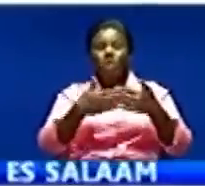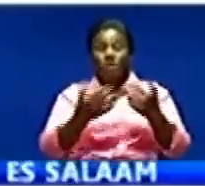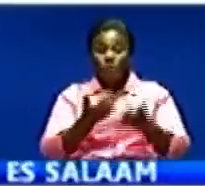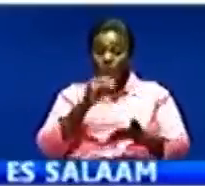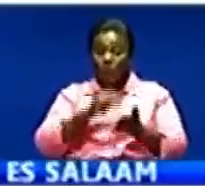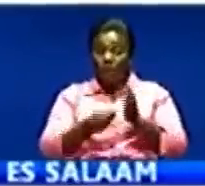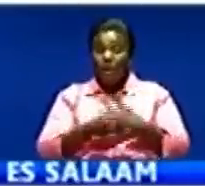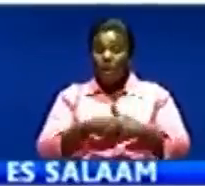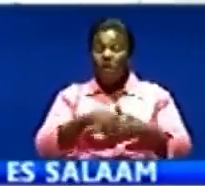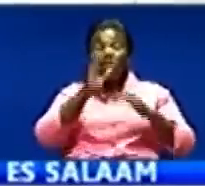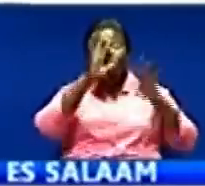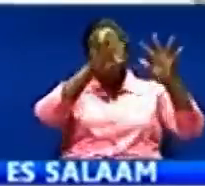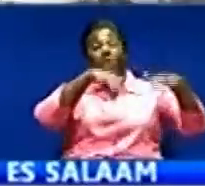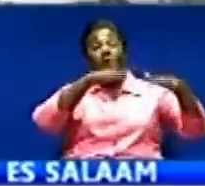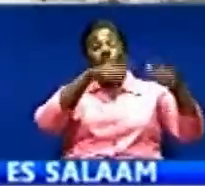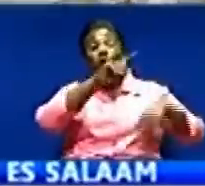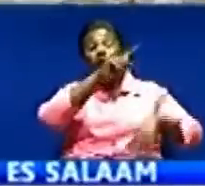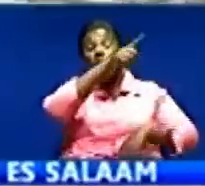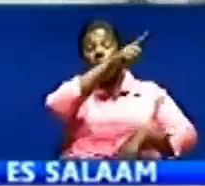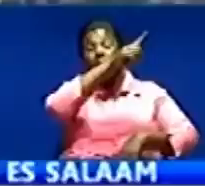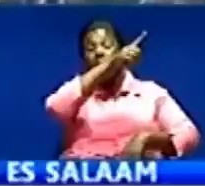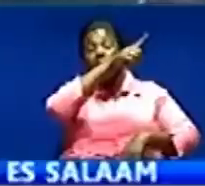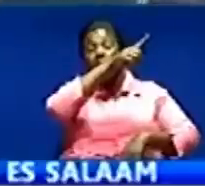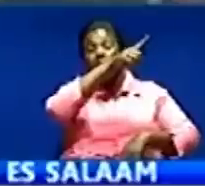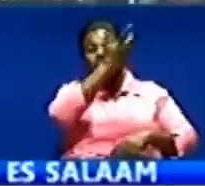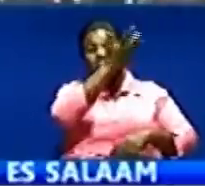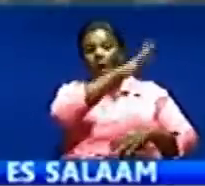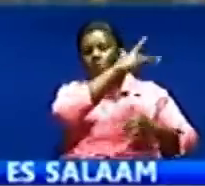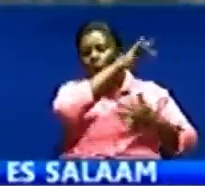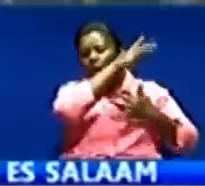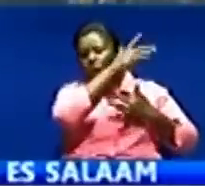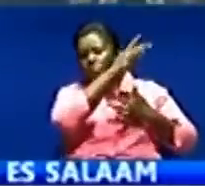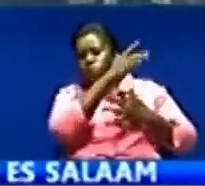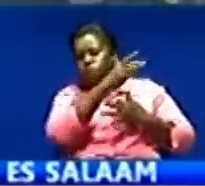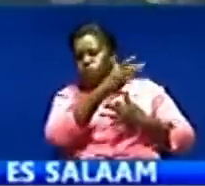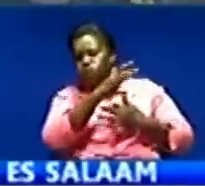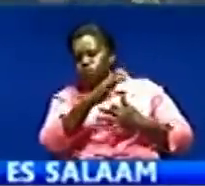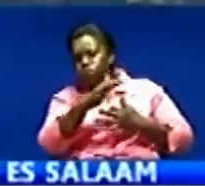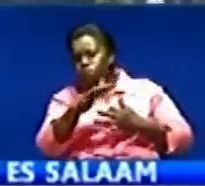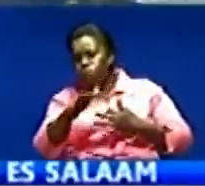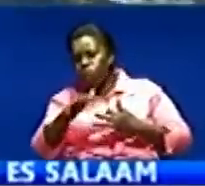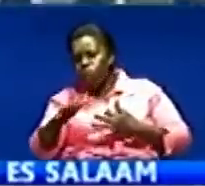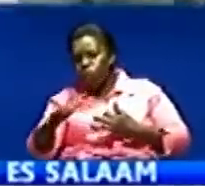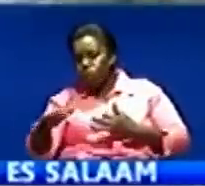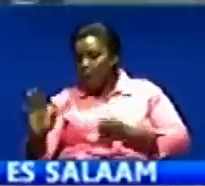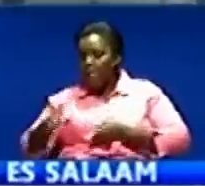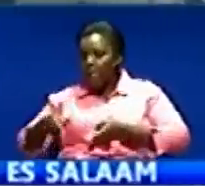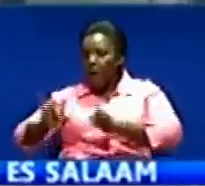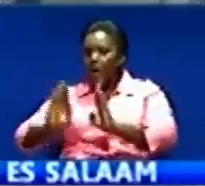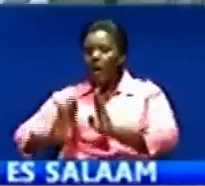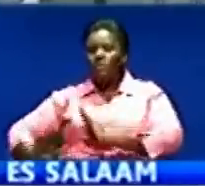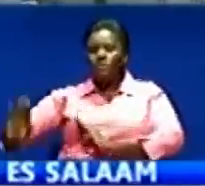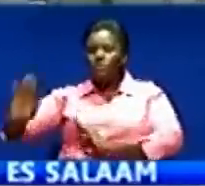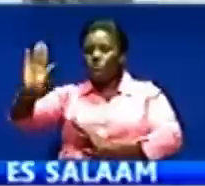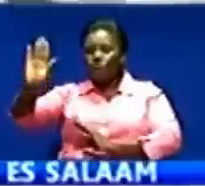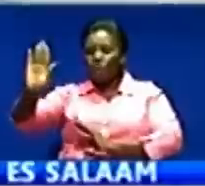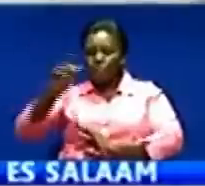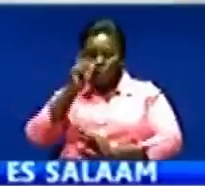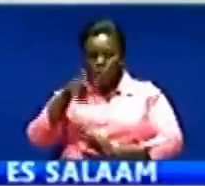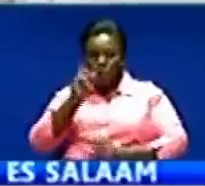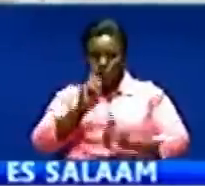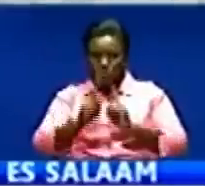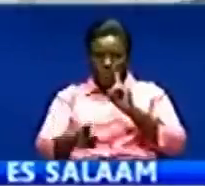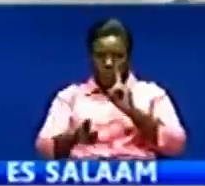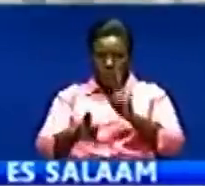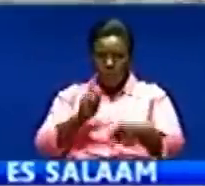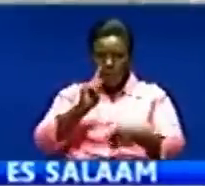kufurika katika mto huu Msimbazi katika eneo la Jangwani, hali iliyosababisha magari kutoruhusiwa kupita hapa na watu kutembea kwa miguu. Lakini